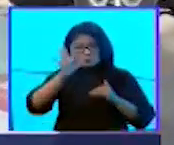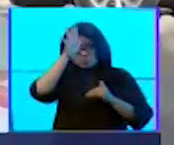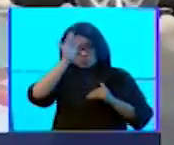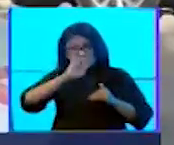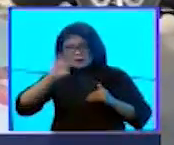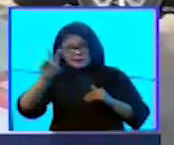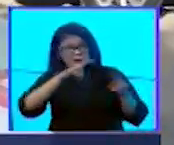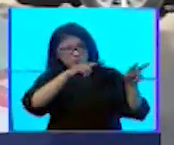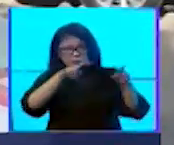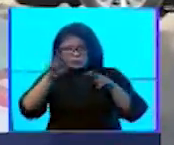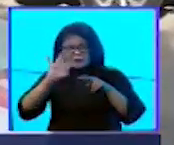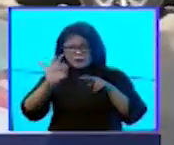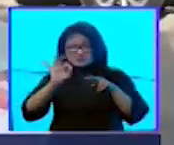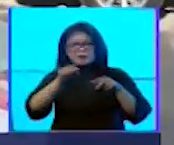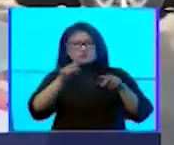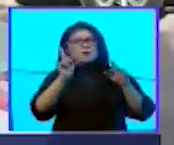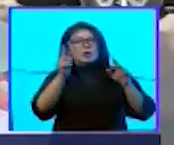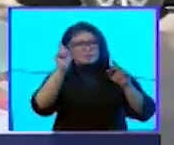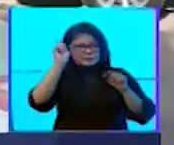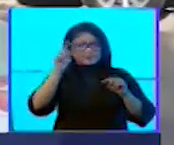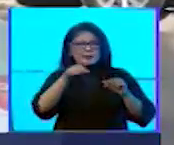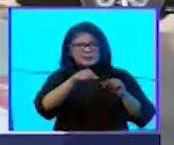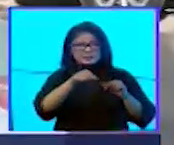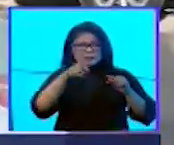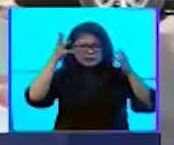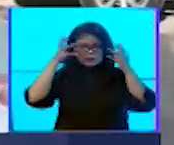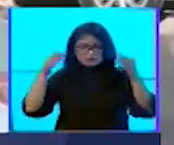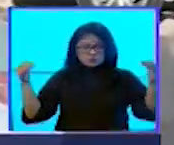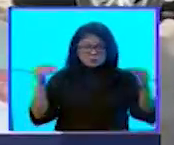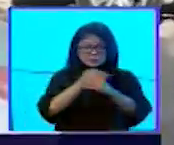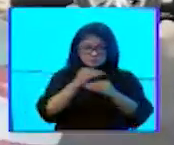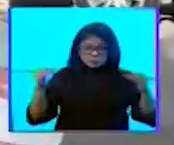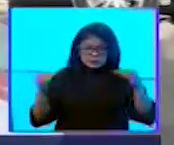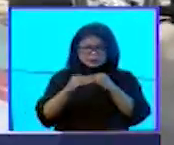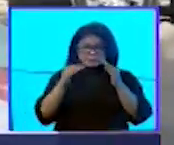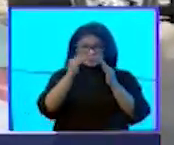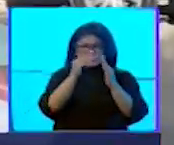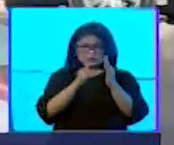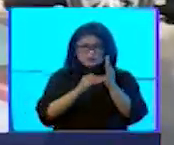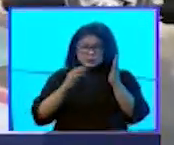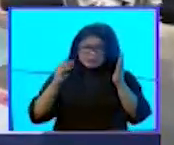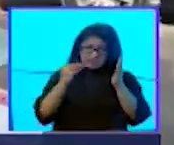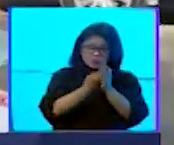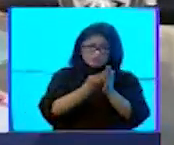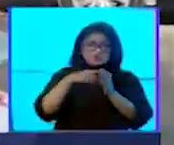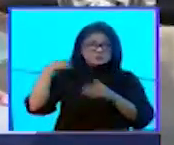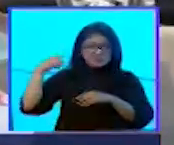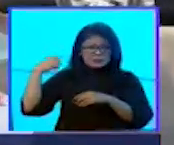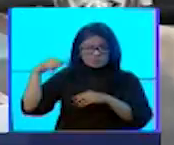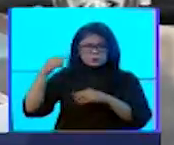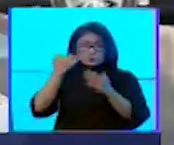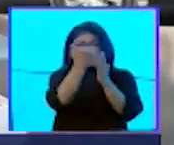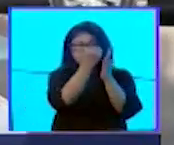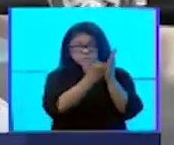berbahaya. Karena kita sebagai pengguna jalan di jalan raya harus mematuhi rambu lalu lintas dan aturan-aturan yang ada